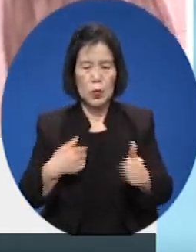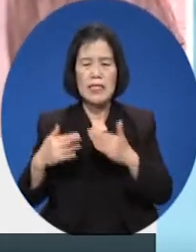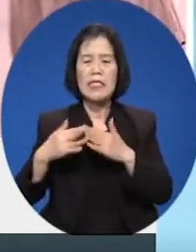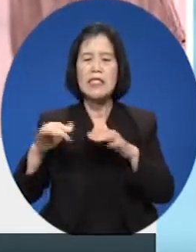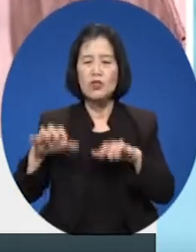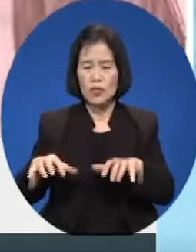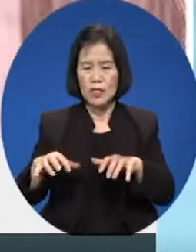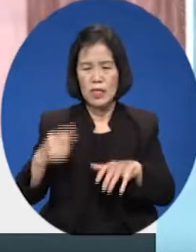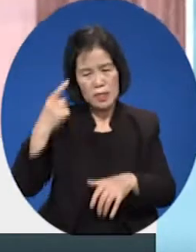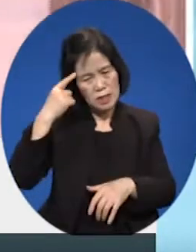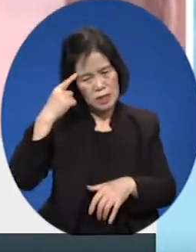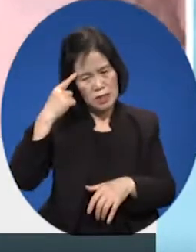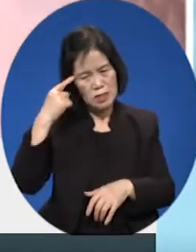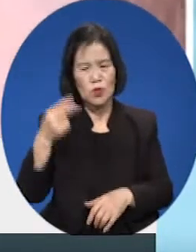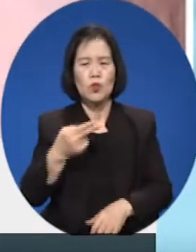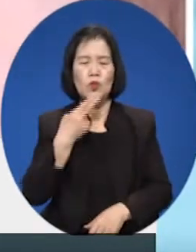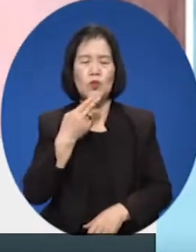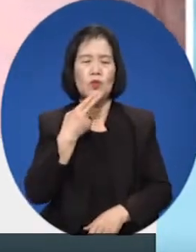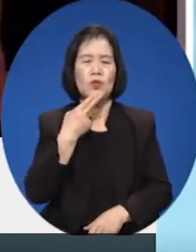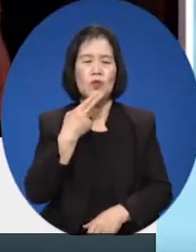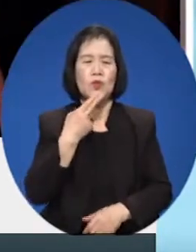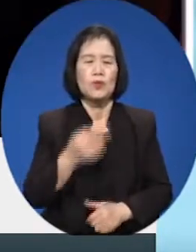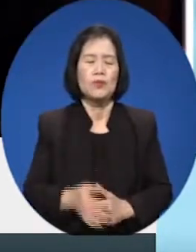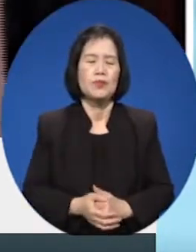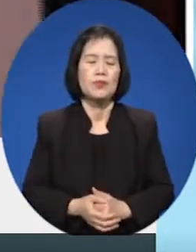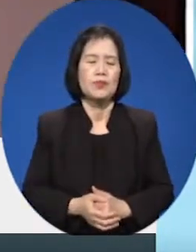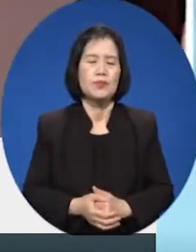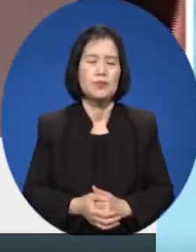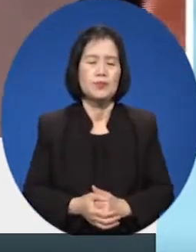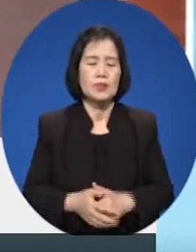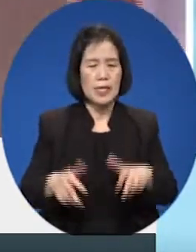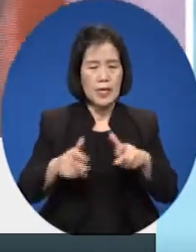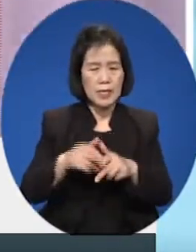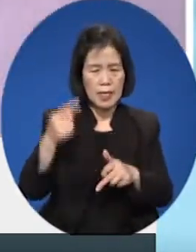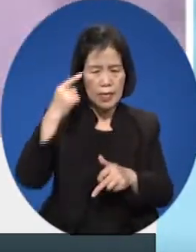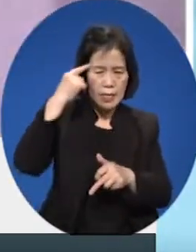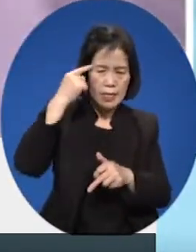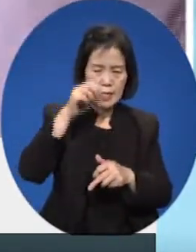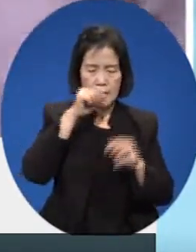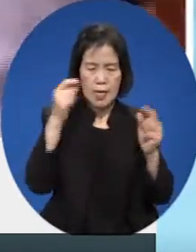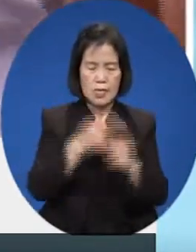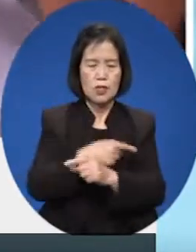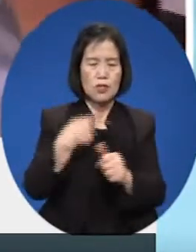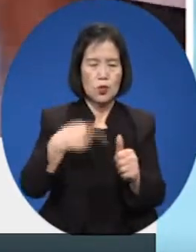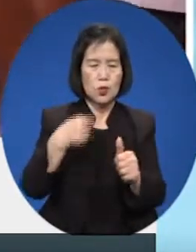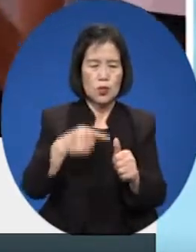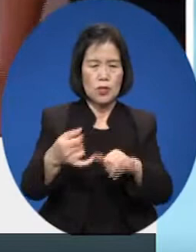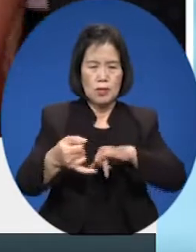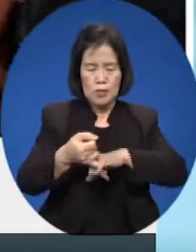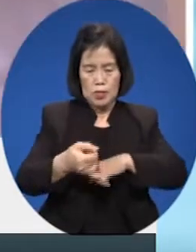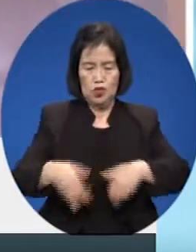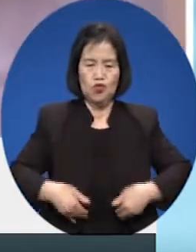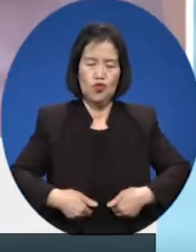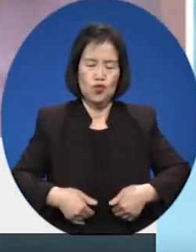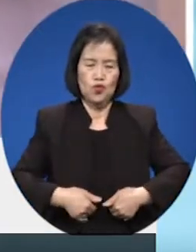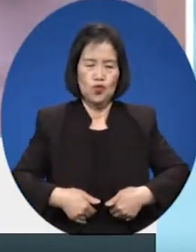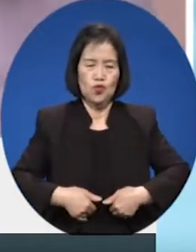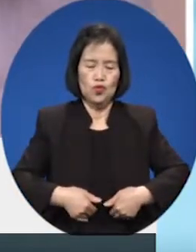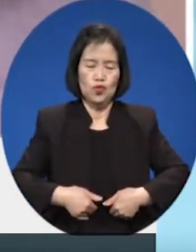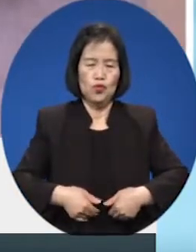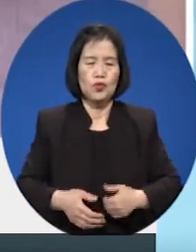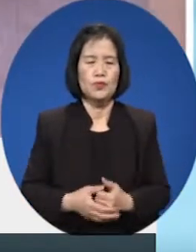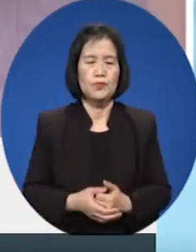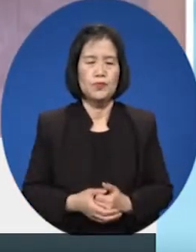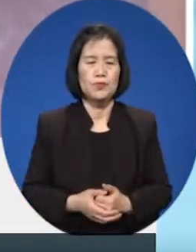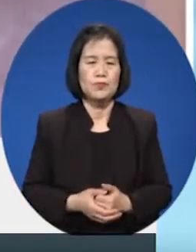그런 인식이 없었습니다. 그래서 장애인식 개선 교육이 지금은 필수 교육으로 되어